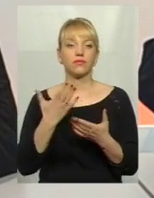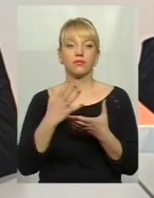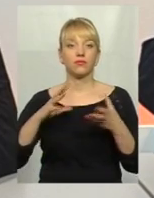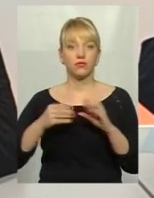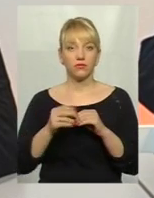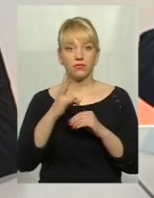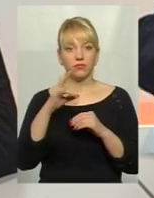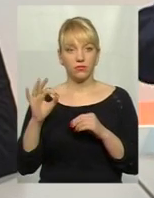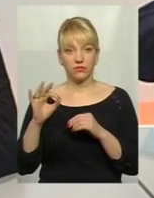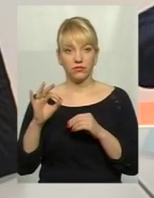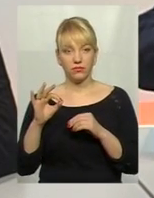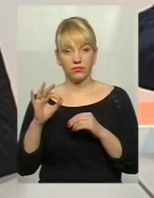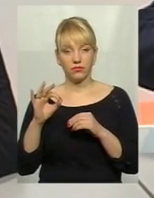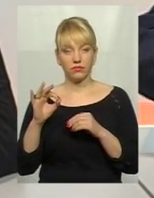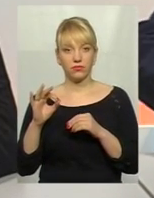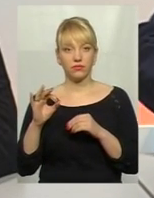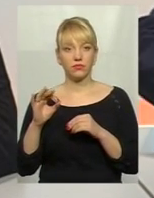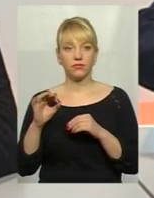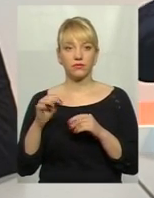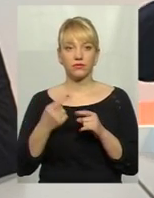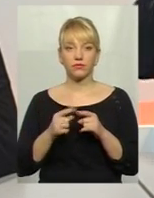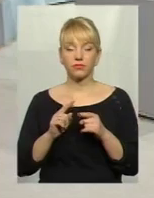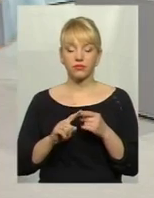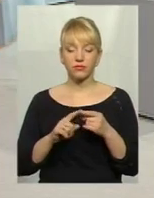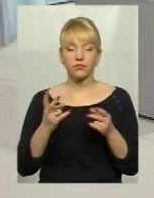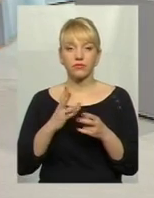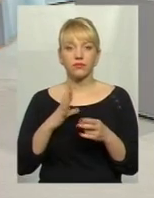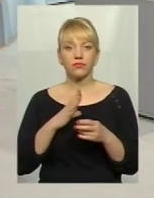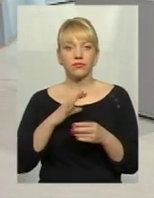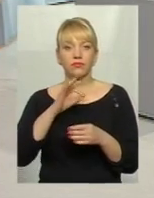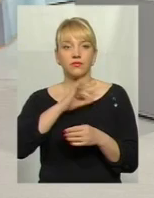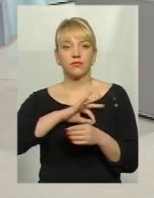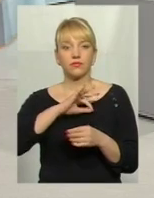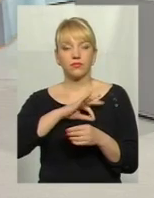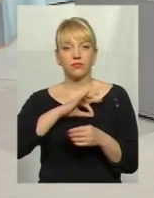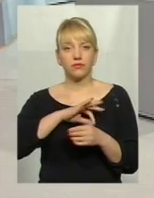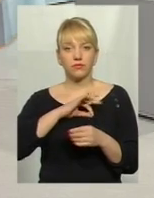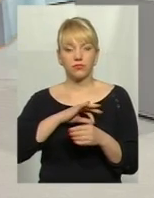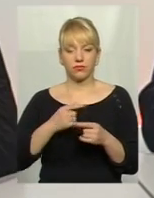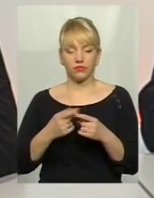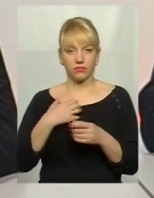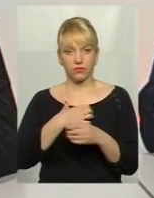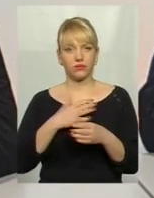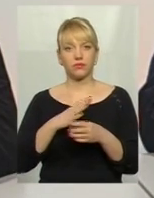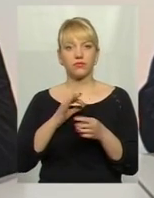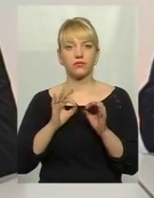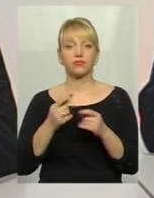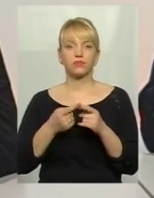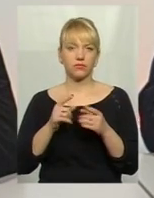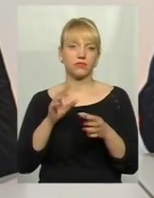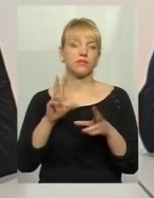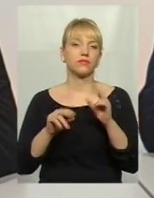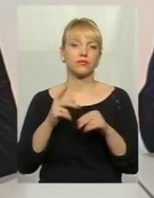але певні запобіжні ці механізми мають бути застосовані неважливо до суми. Тому це скоріше кошти з